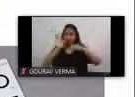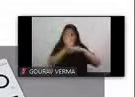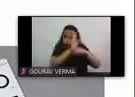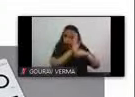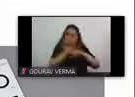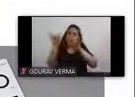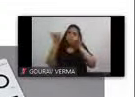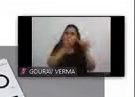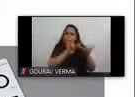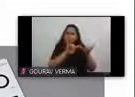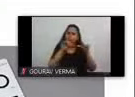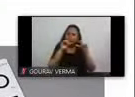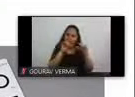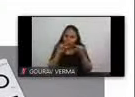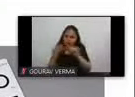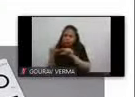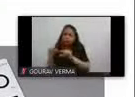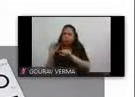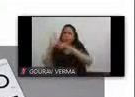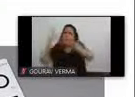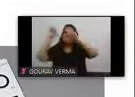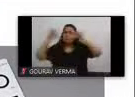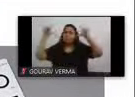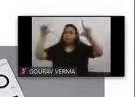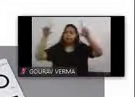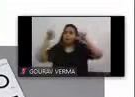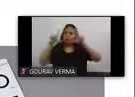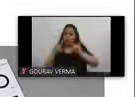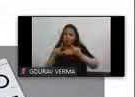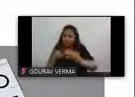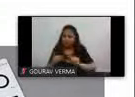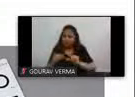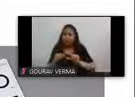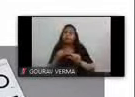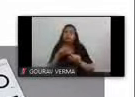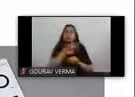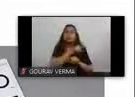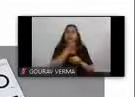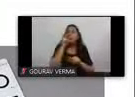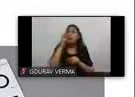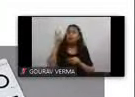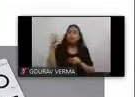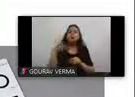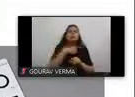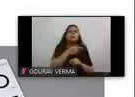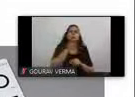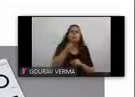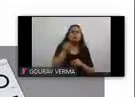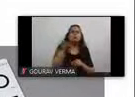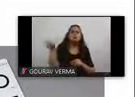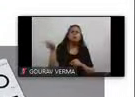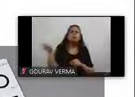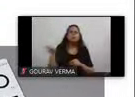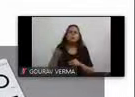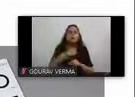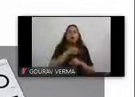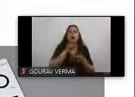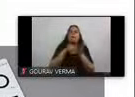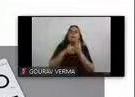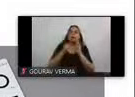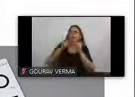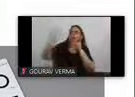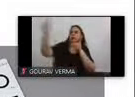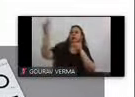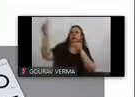to point out कि कौन सा picture वो देख रहे हैं. That will give an idea about कितने distance में बच्चा